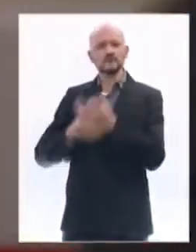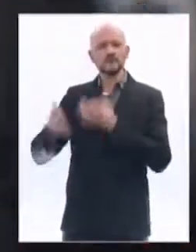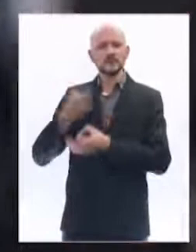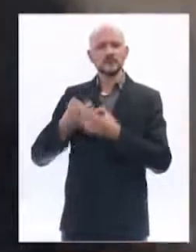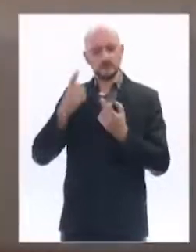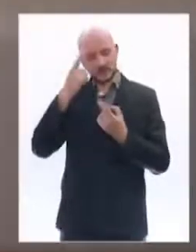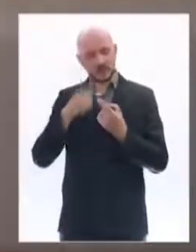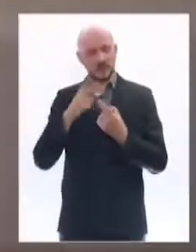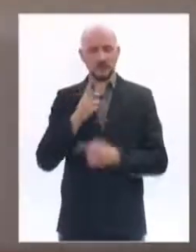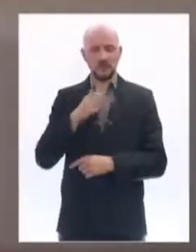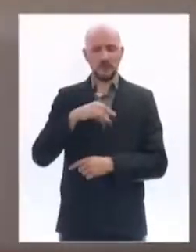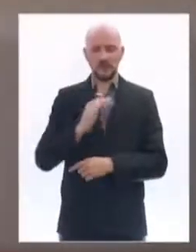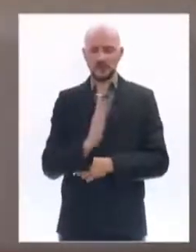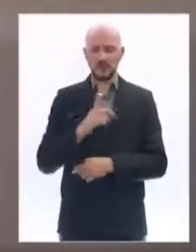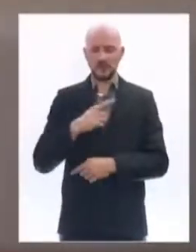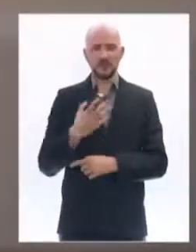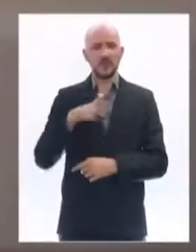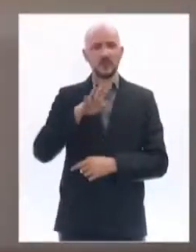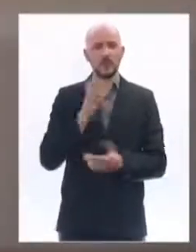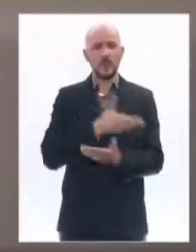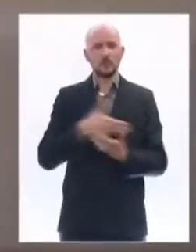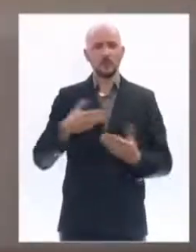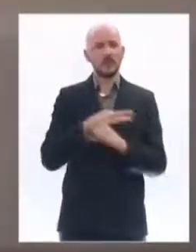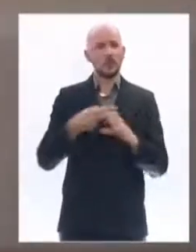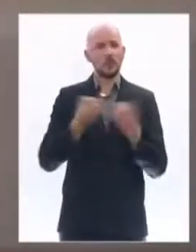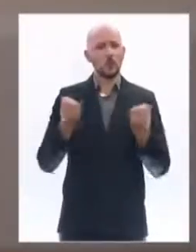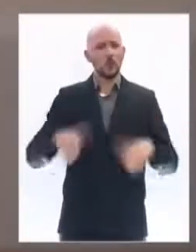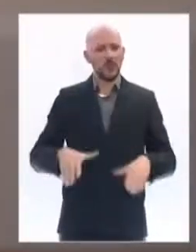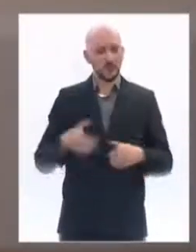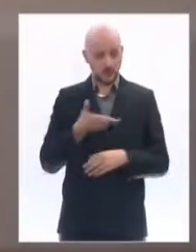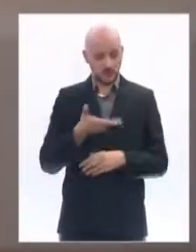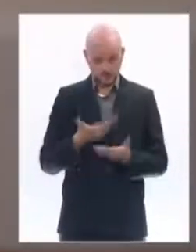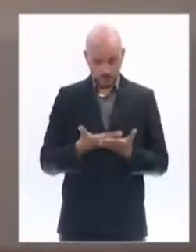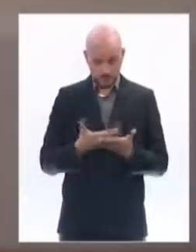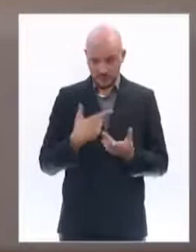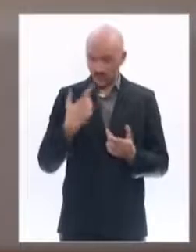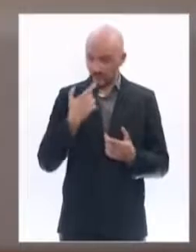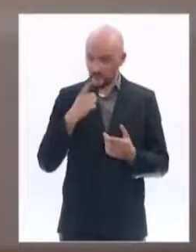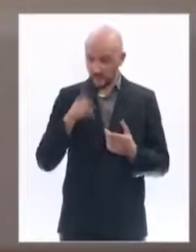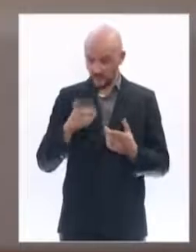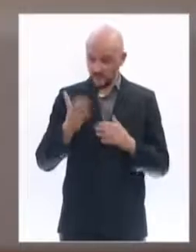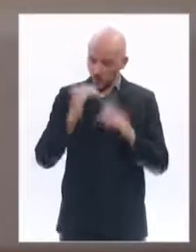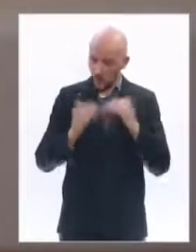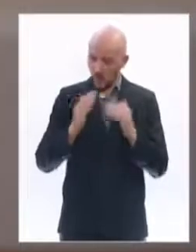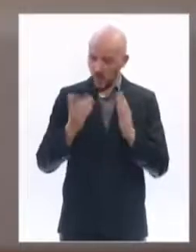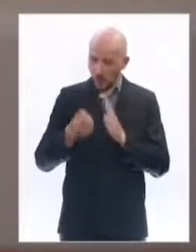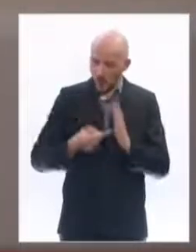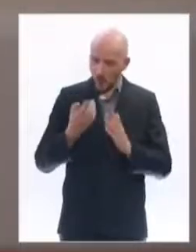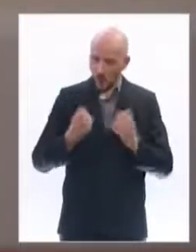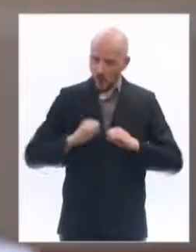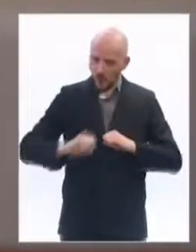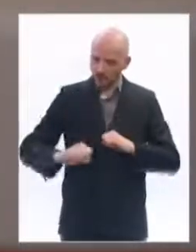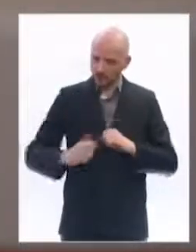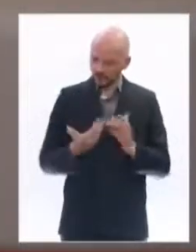40 milliards d'euros pour le seul mois de novembre est ce que ça veut dire qu'il faut déjà imaginé un nouveau plan de relance français et un nouveau plan de relance européen